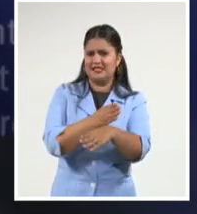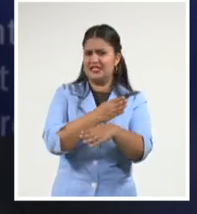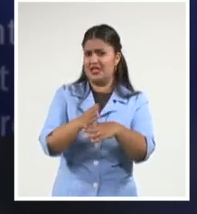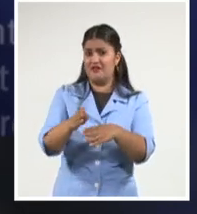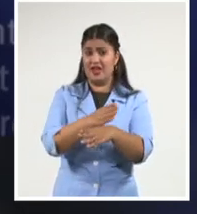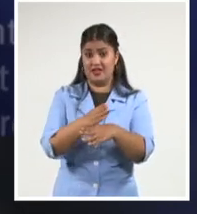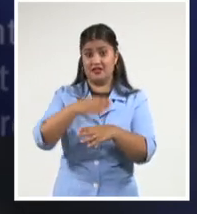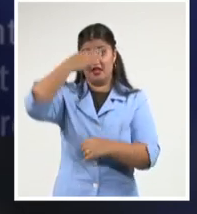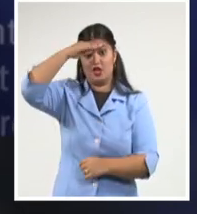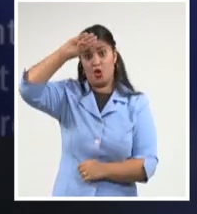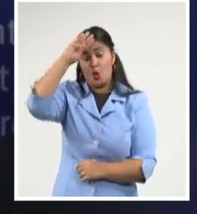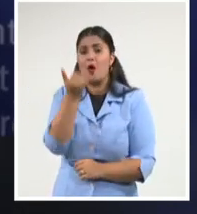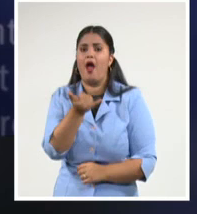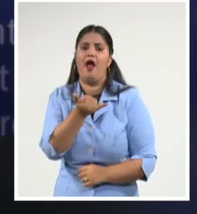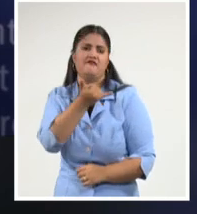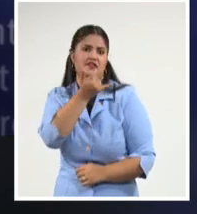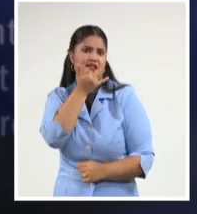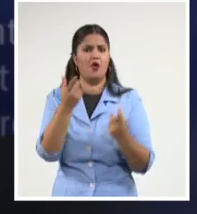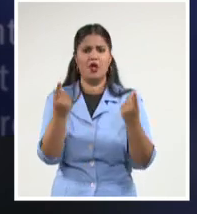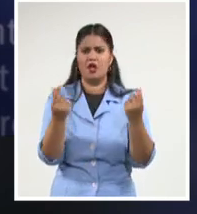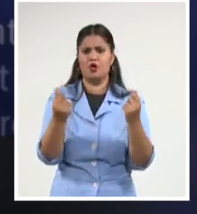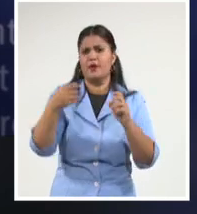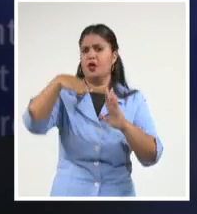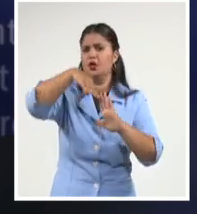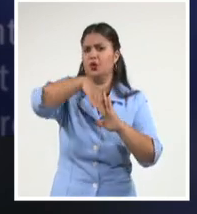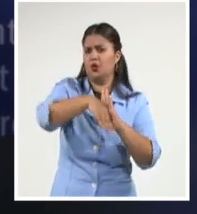blockade implemented by the United States.